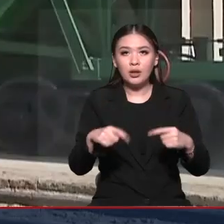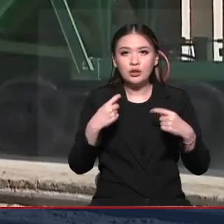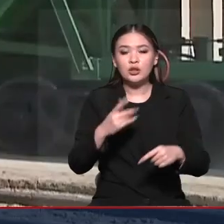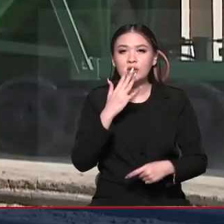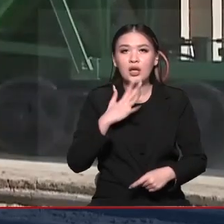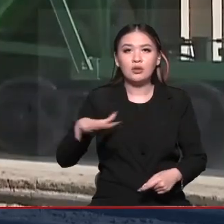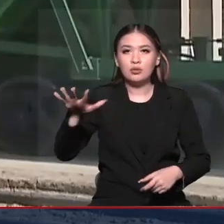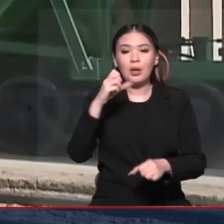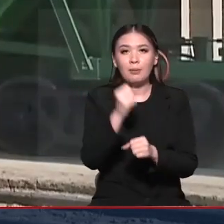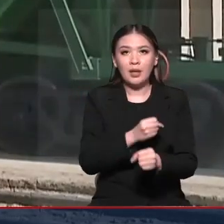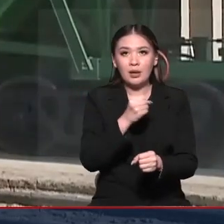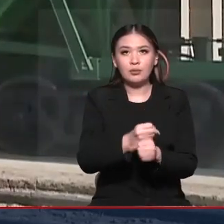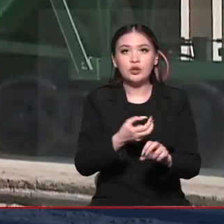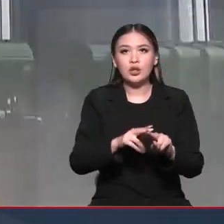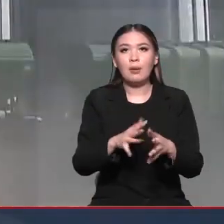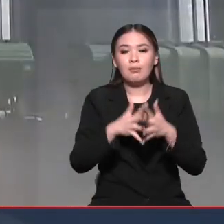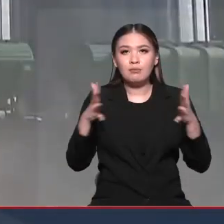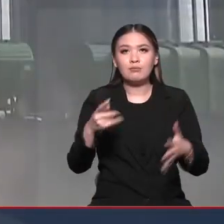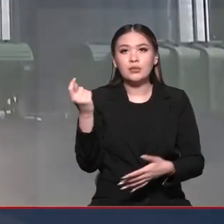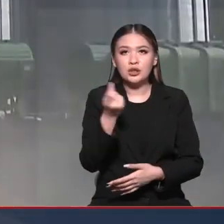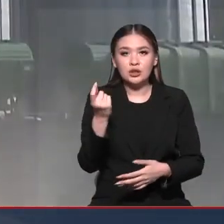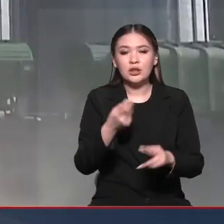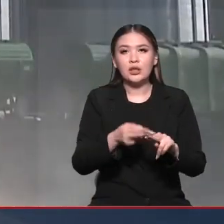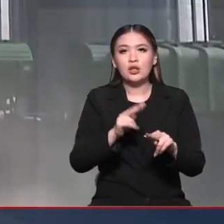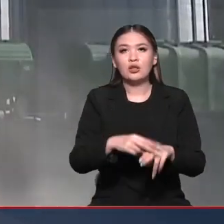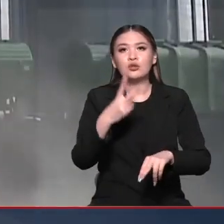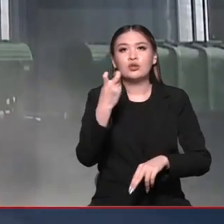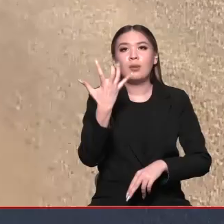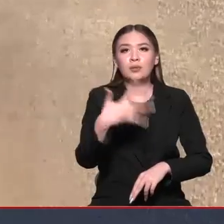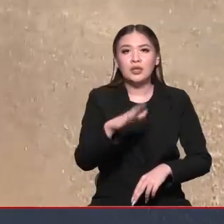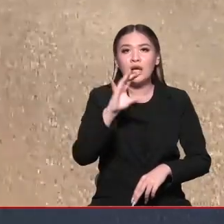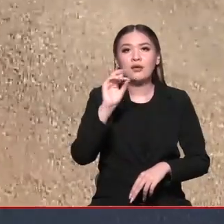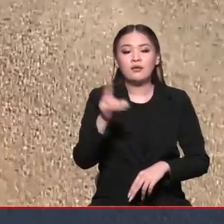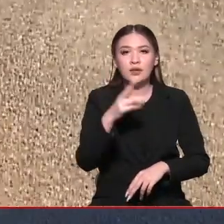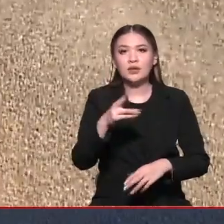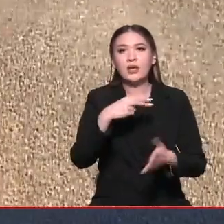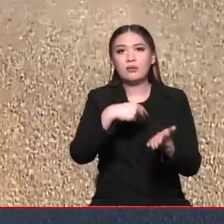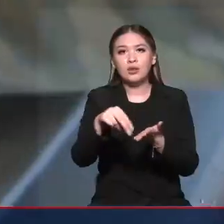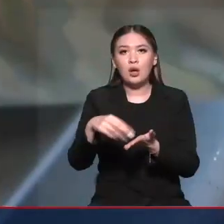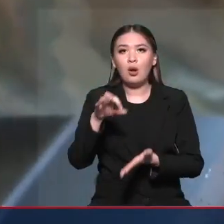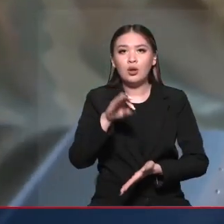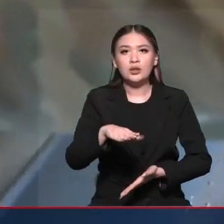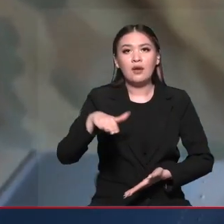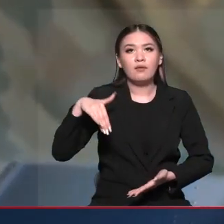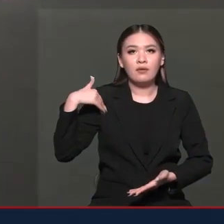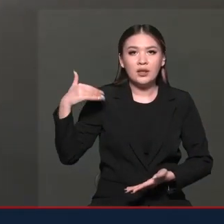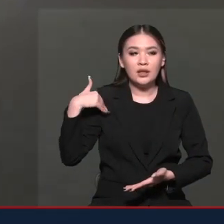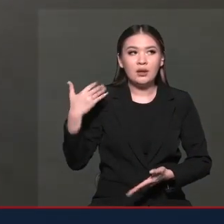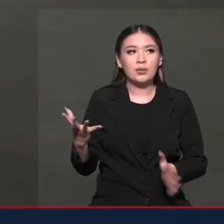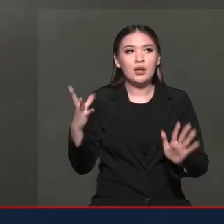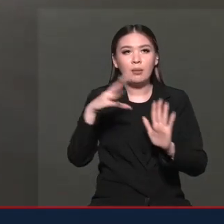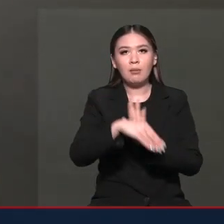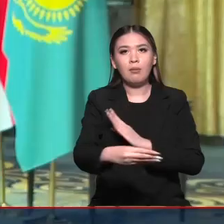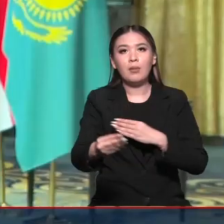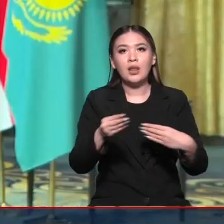рубеж. Переработка этого объема пшеницы позволит производить порядка 250 видов продукции, начиная от витаминов до биоразлагаемого